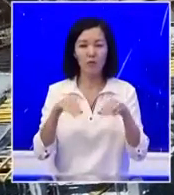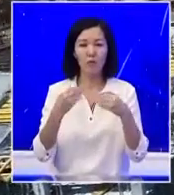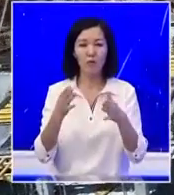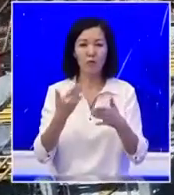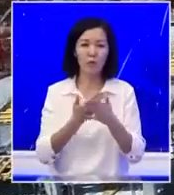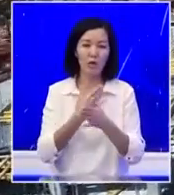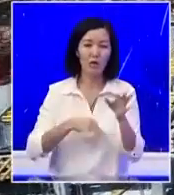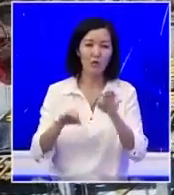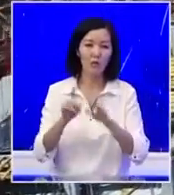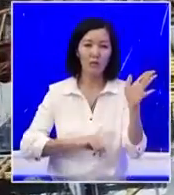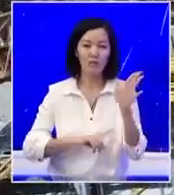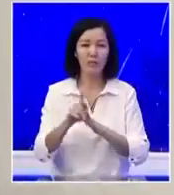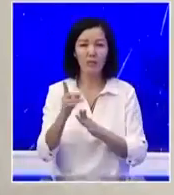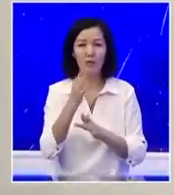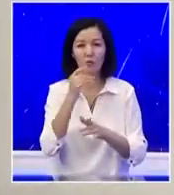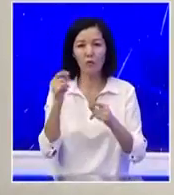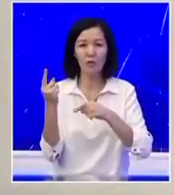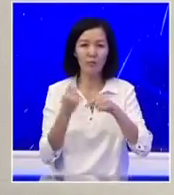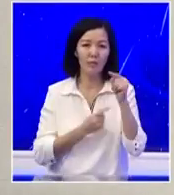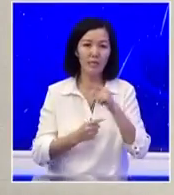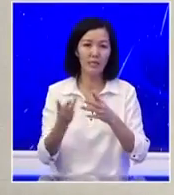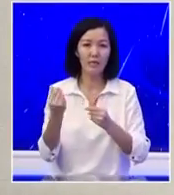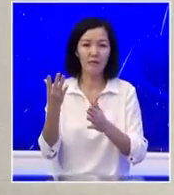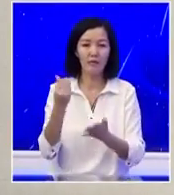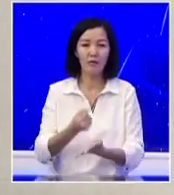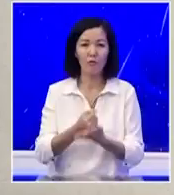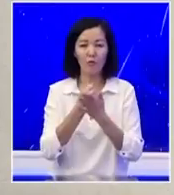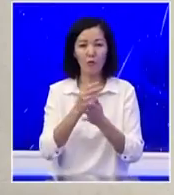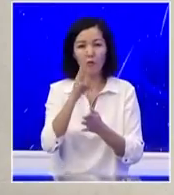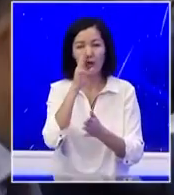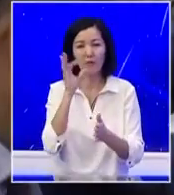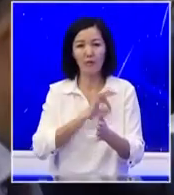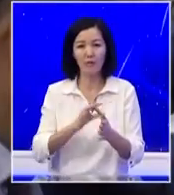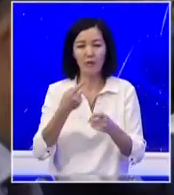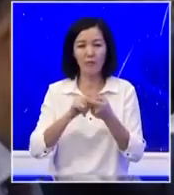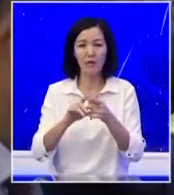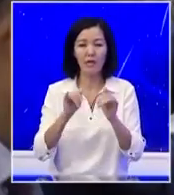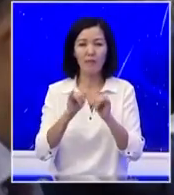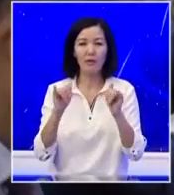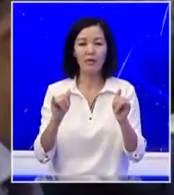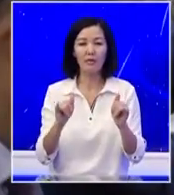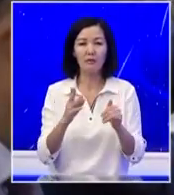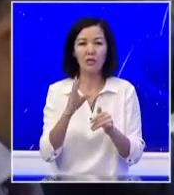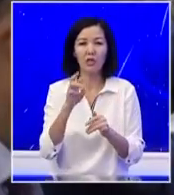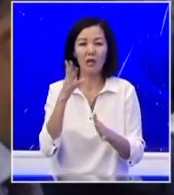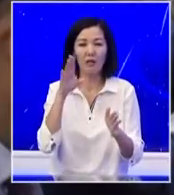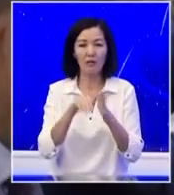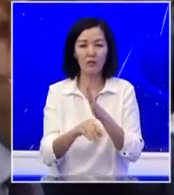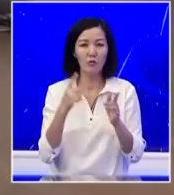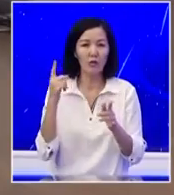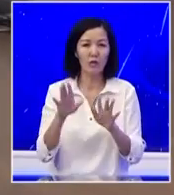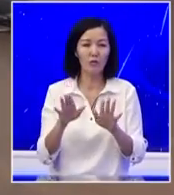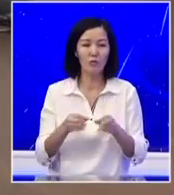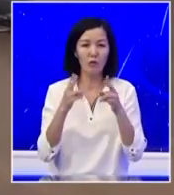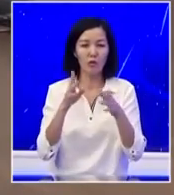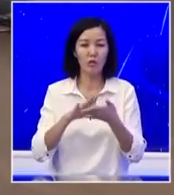іске қосылды. Сондай-ақ ұлттық бизнесті инвесторларды қолдау жалақы мен кірістерге қатысты прогрессивті шкала енгізу. Экономиканың төтенше